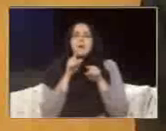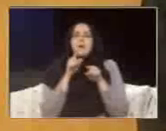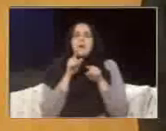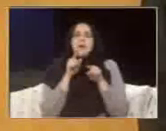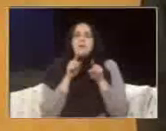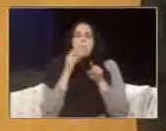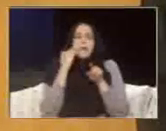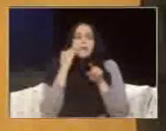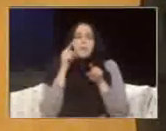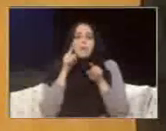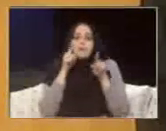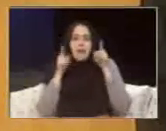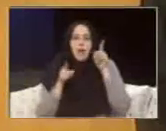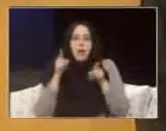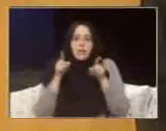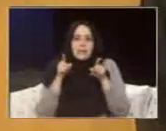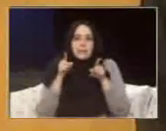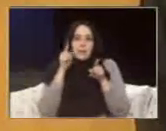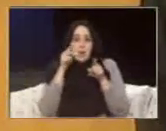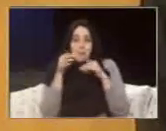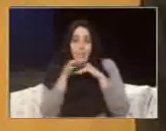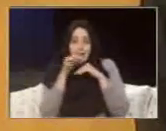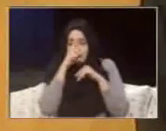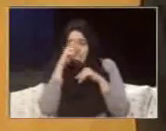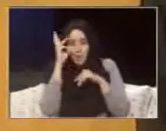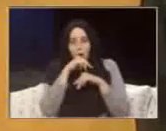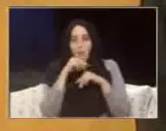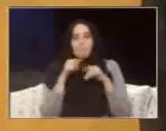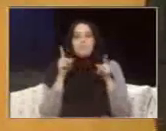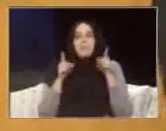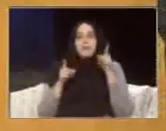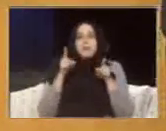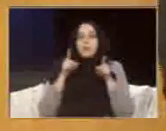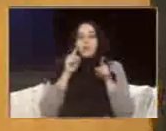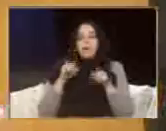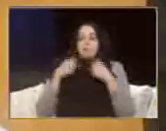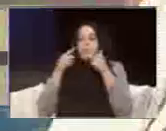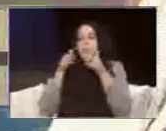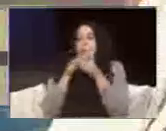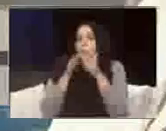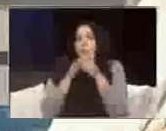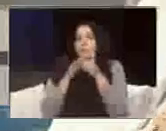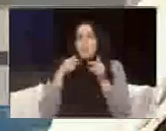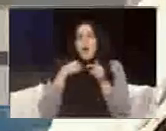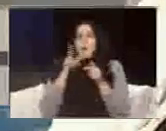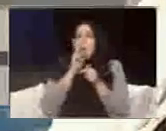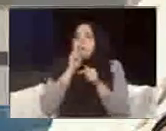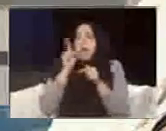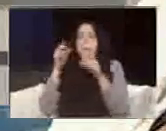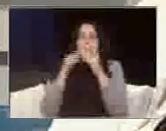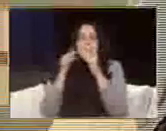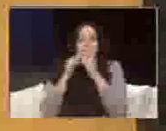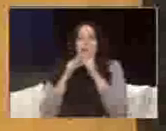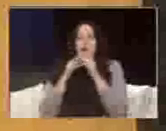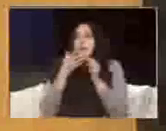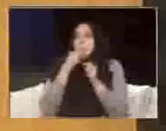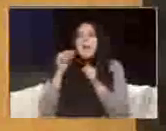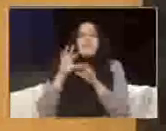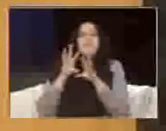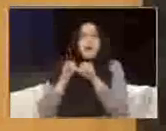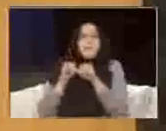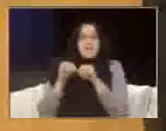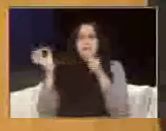كان نفترض في ذاك الوقت كي مات مولا بيتك الله يرحمه وجيتي سالتي الشيخ سعيد وتقول له عندي مشاكل وهذه العائله ما